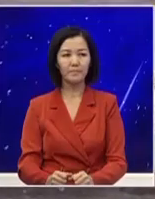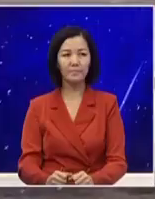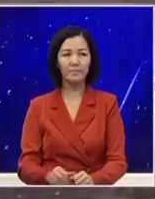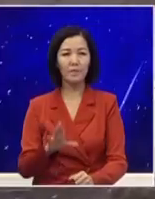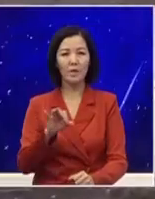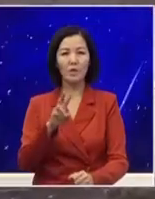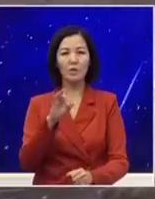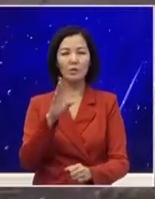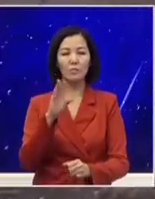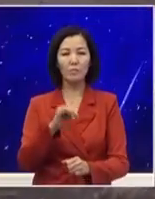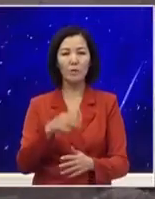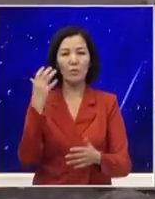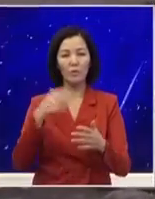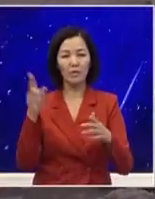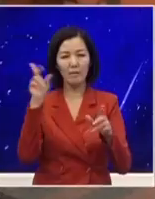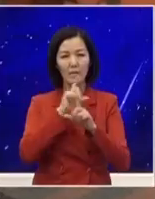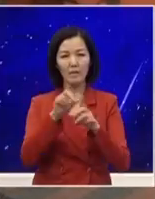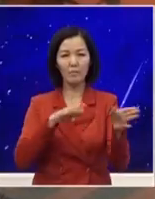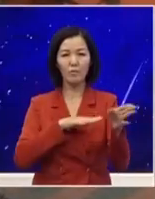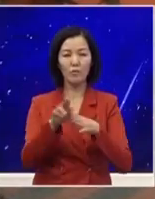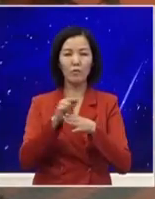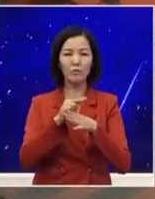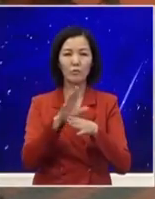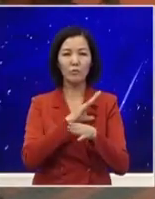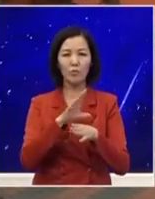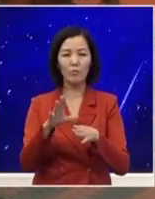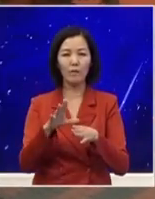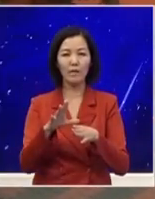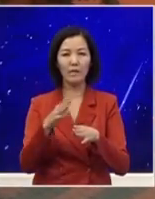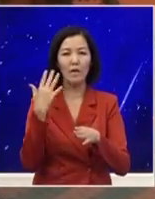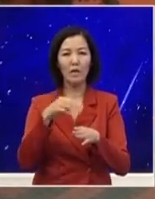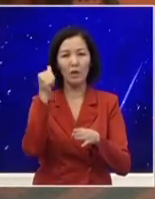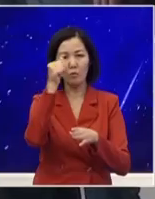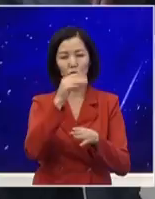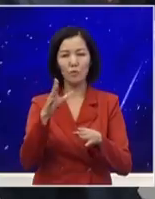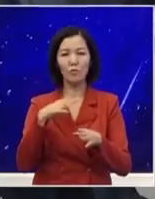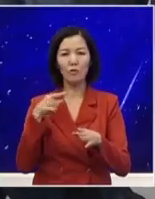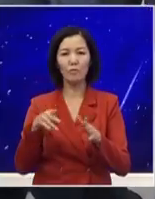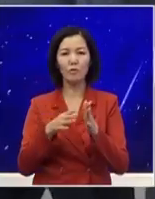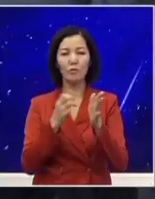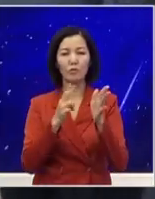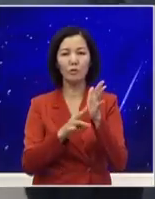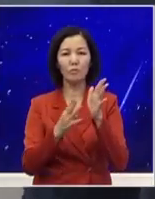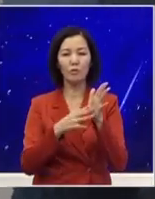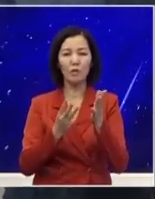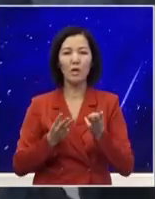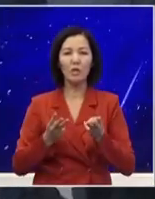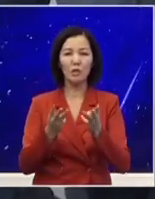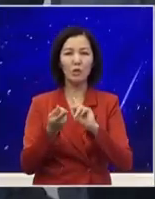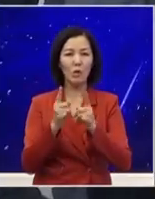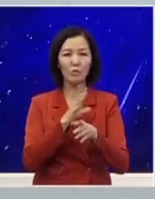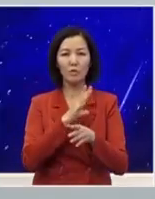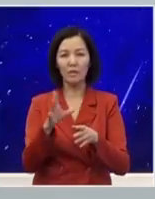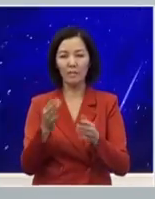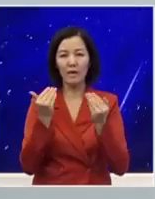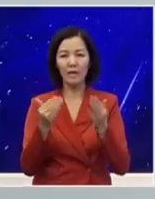Сүмбе ауылындағы Сүмбе орта мектебінің күрделі жөндеу көрмегеніне жарты ғасыр болыпты. 1979 жылдан бері жылу жүйесі де ауыстырылмаған.